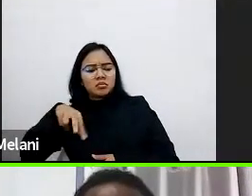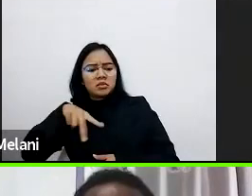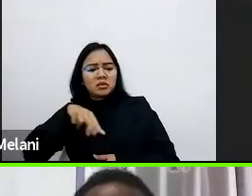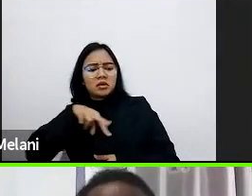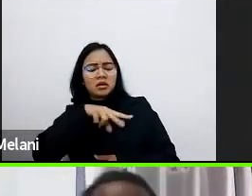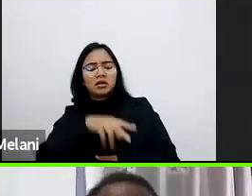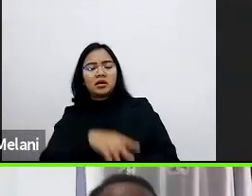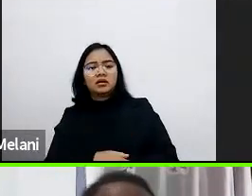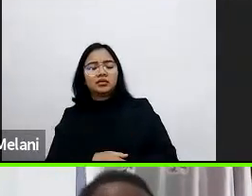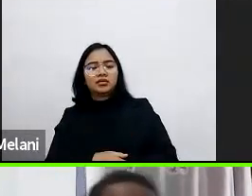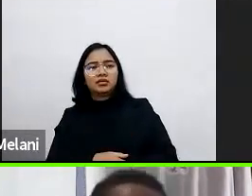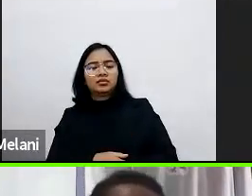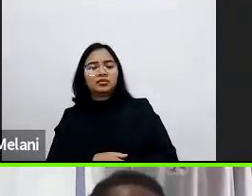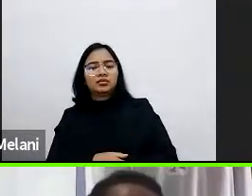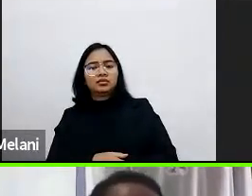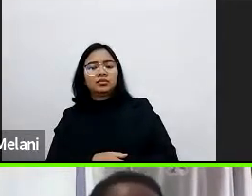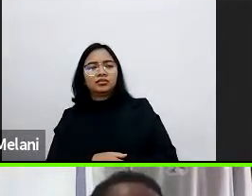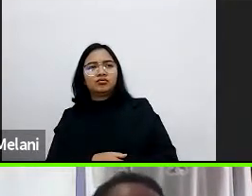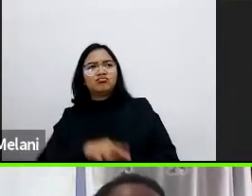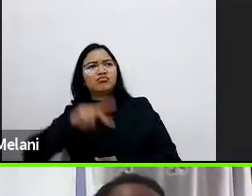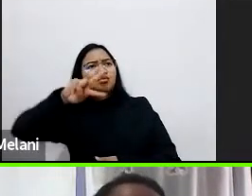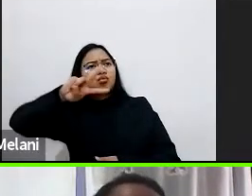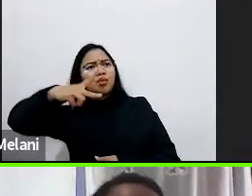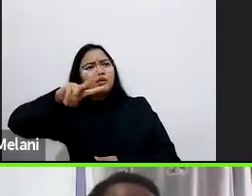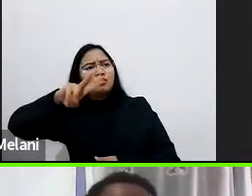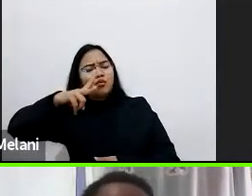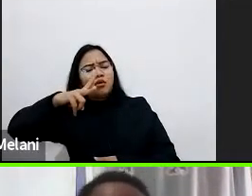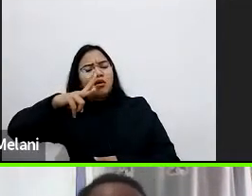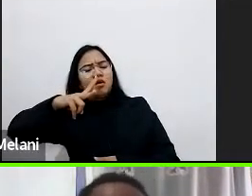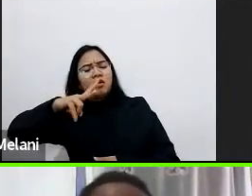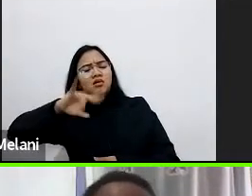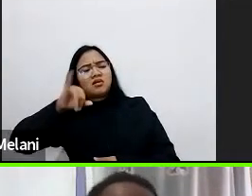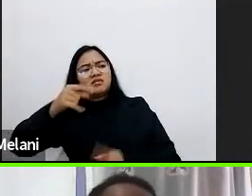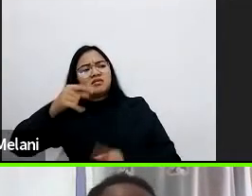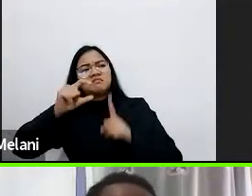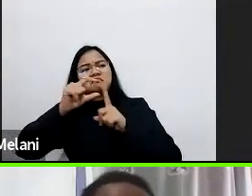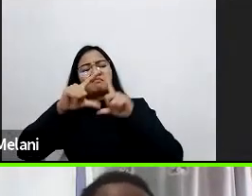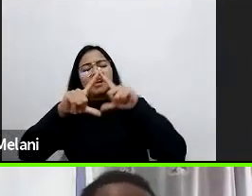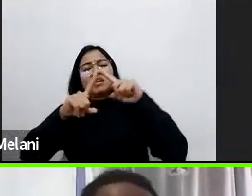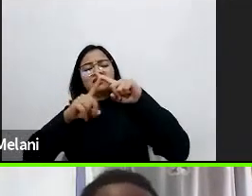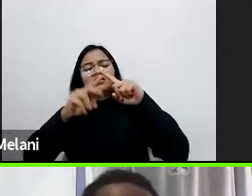sebagai berubah menjadi patriarkal, tapi di satu sisi tetap